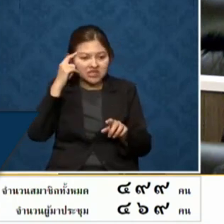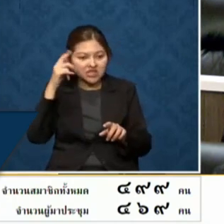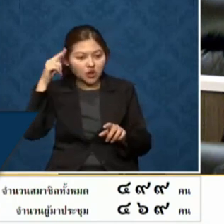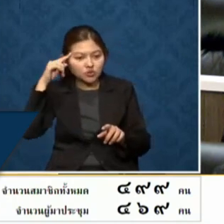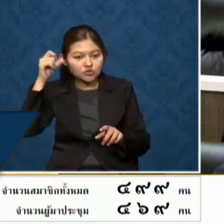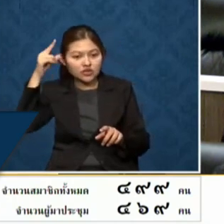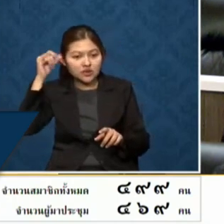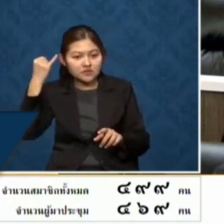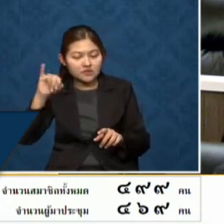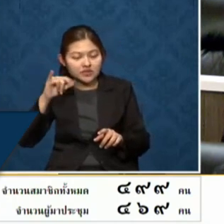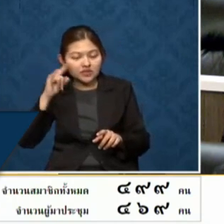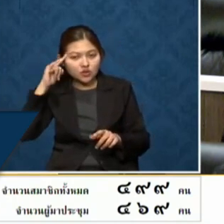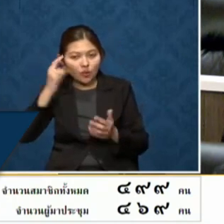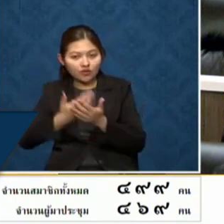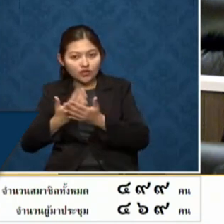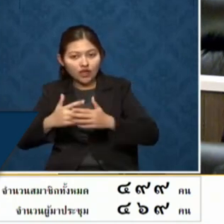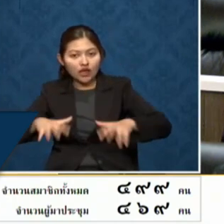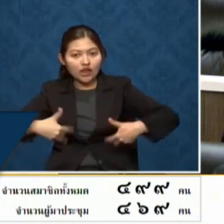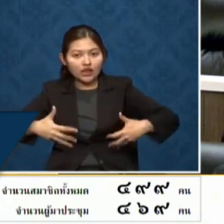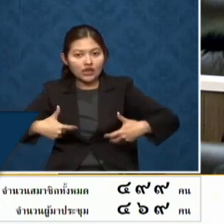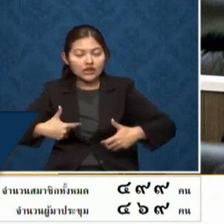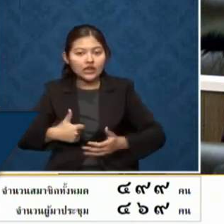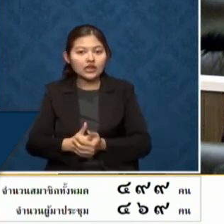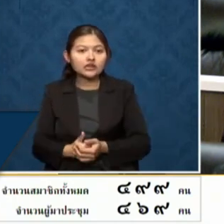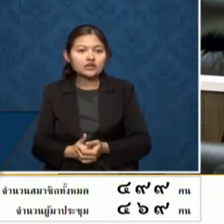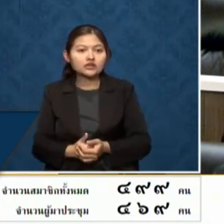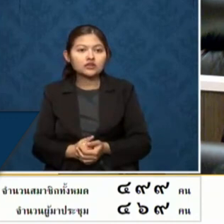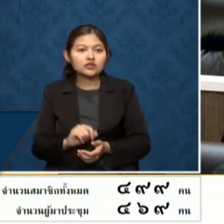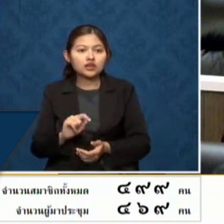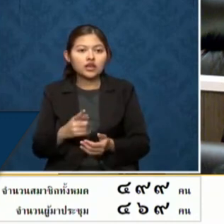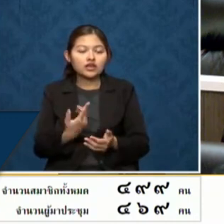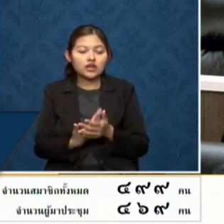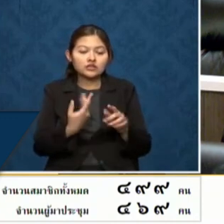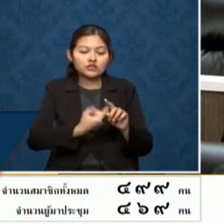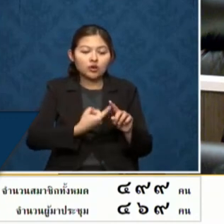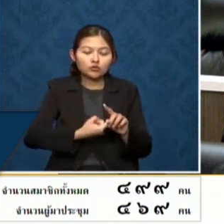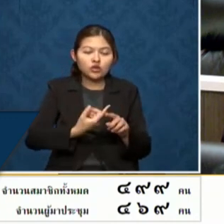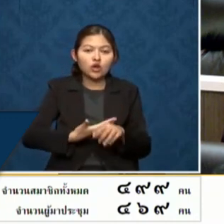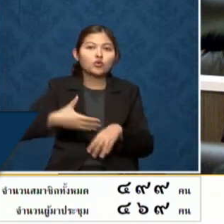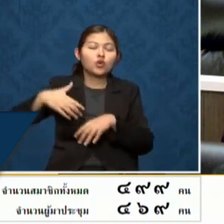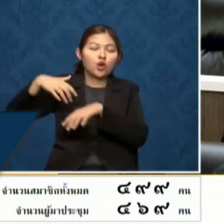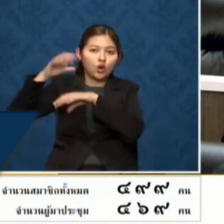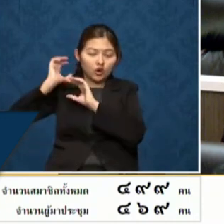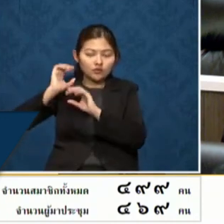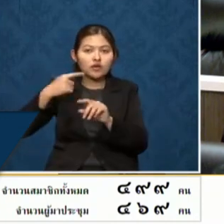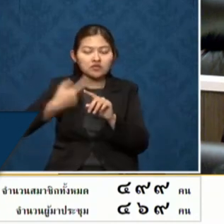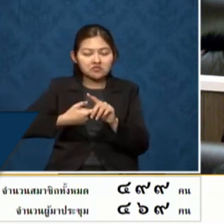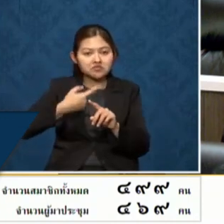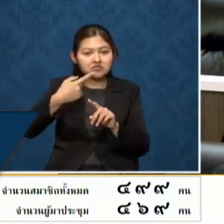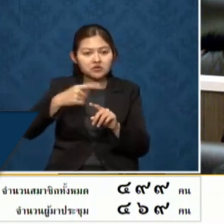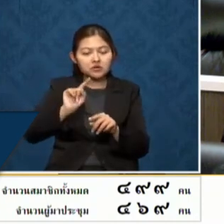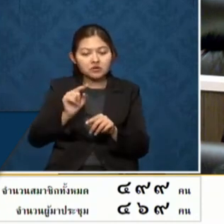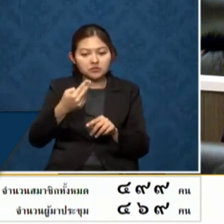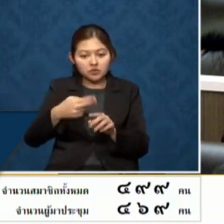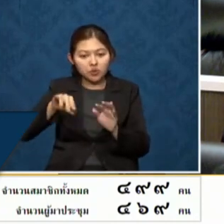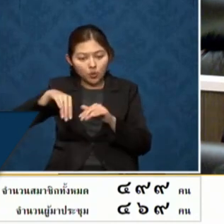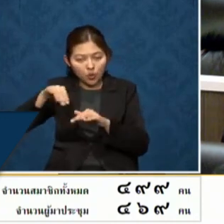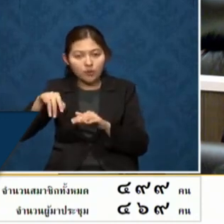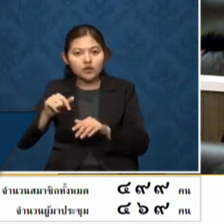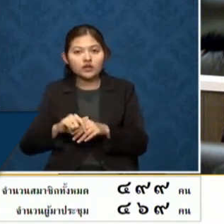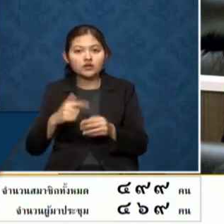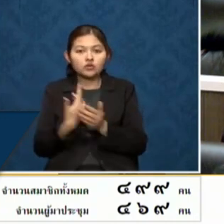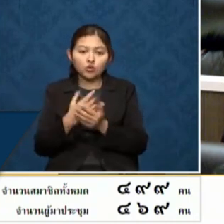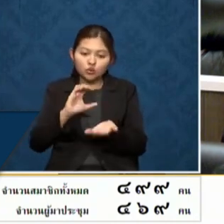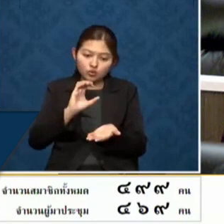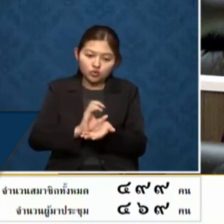จึงทำให้อปทต่างๆเนี่ยมีการถูกเรียกค่าเก็บค่าเช่าย้อนหลังนะครับหลายเดือนนะเดือนละหลายหมื่นบาทนะครับอันนี้ก็เป็นต้น